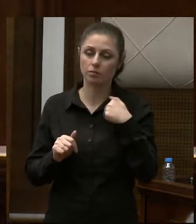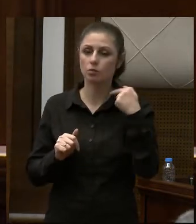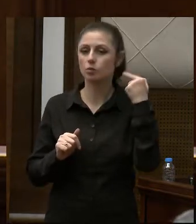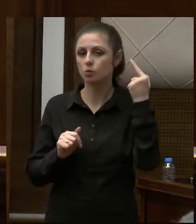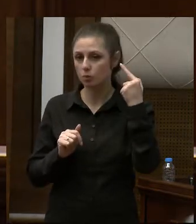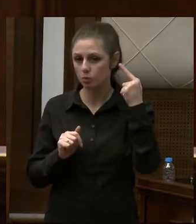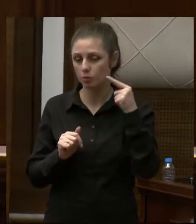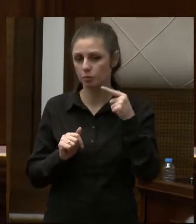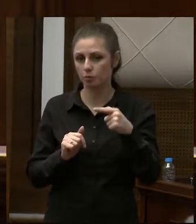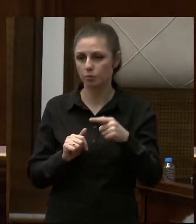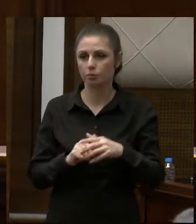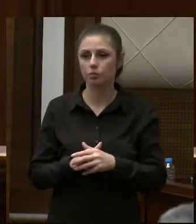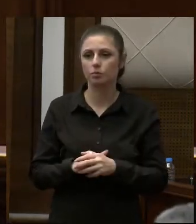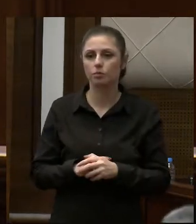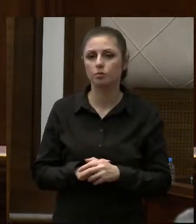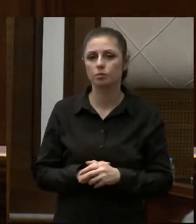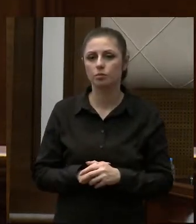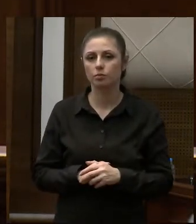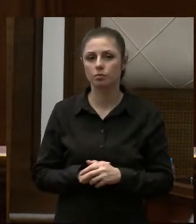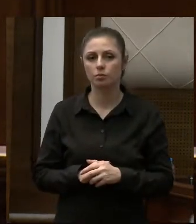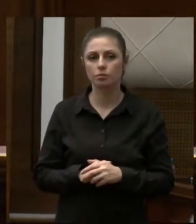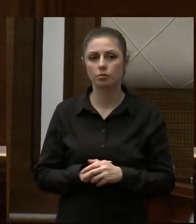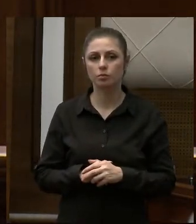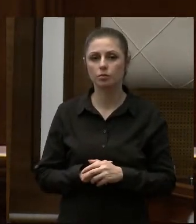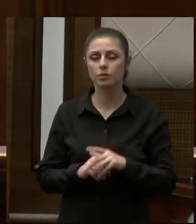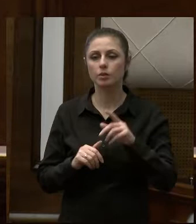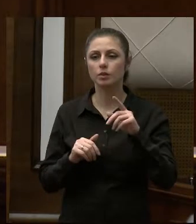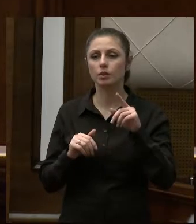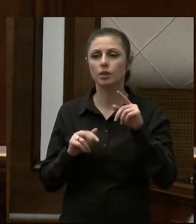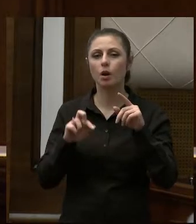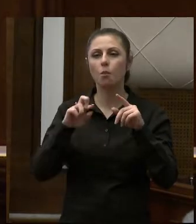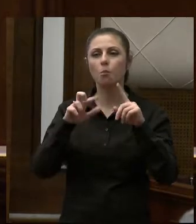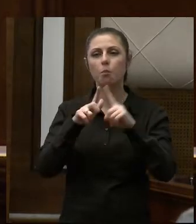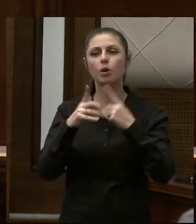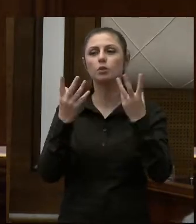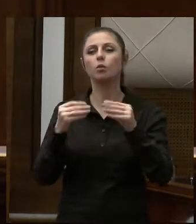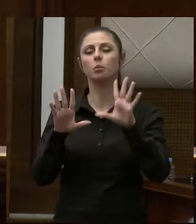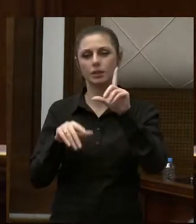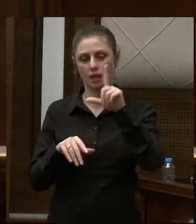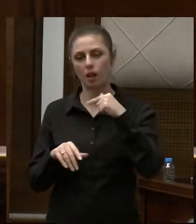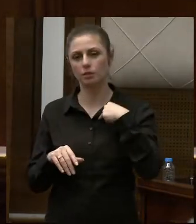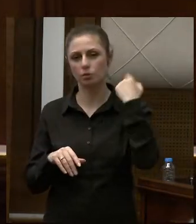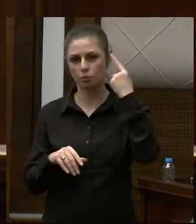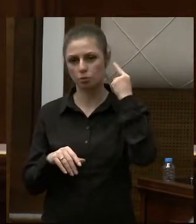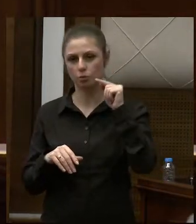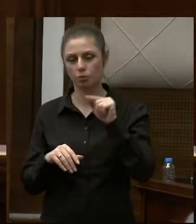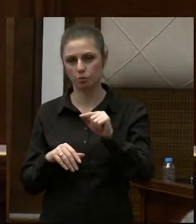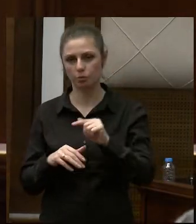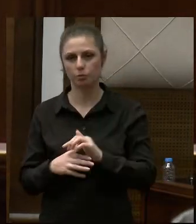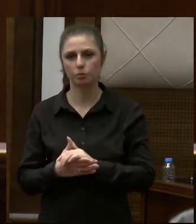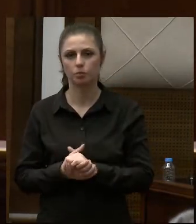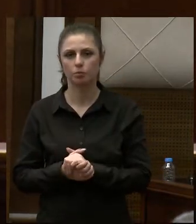departmanlarda yapılan çalışma yapan bürolarda plan proje olmaması lazım dedik. Büyük biz